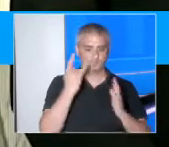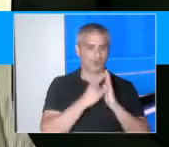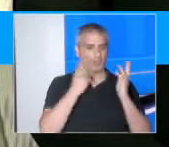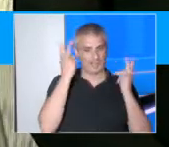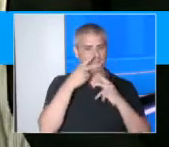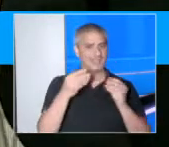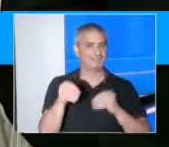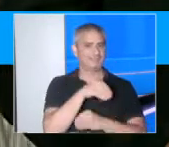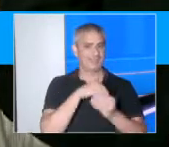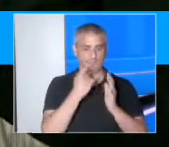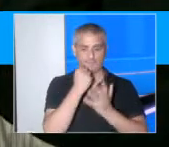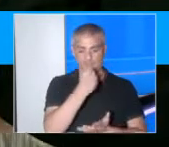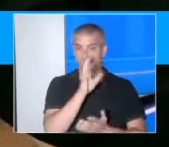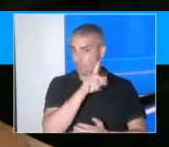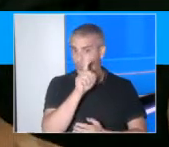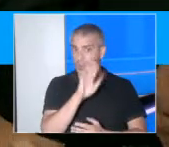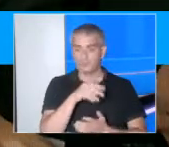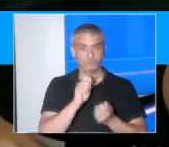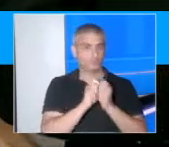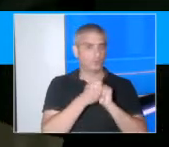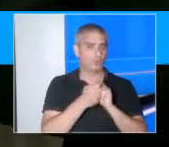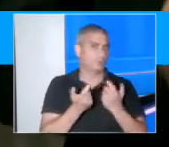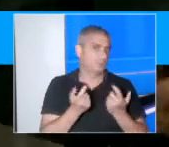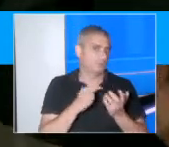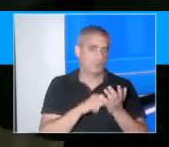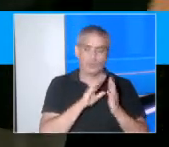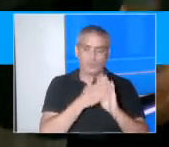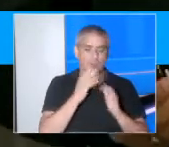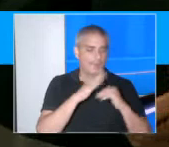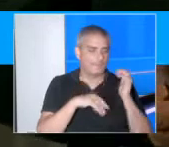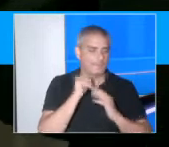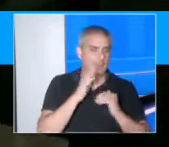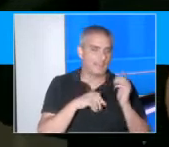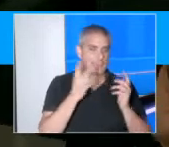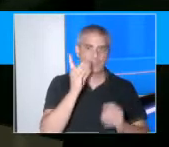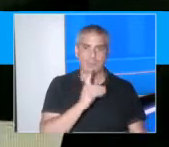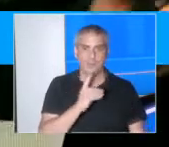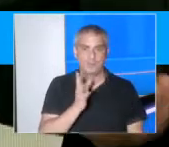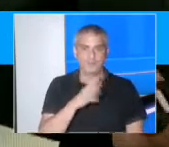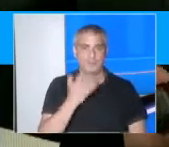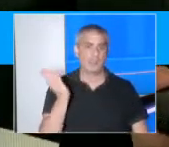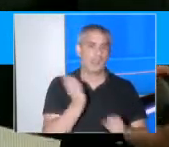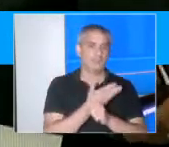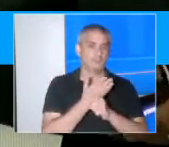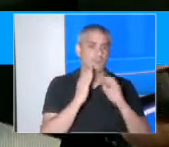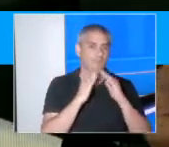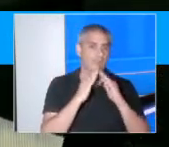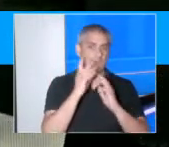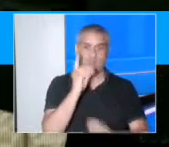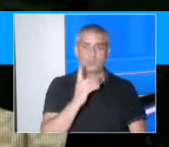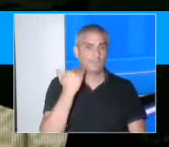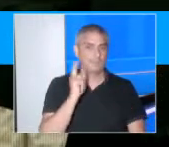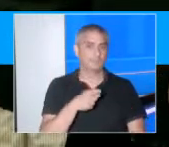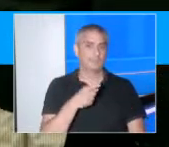שובה, יכול להיות שיש שם גם איזשהו שינוי, כי הרי כל עניין הבנייה בדרום, והריסות הבתים בדרום, היה